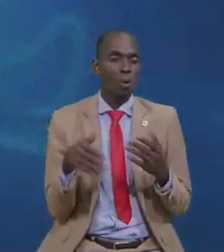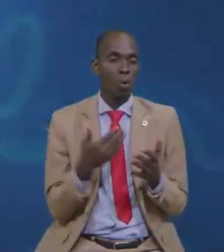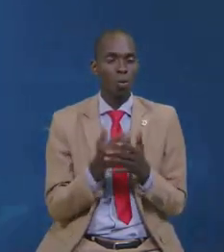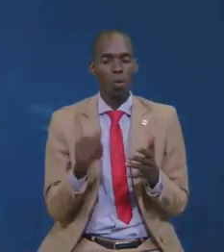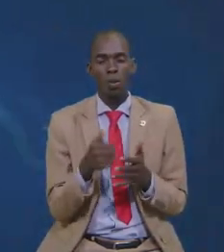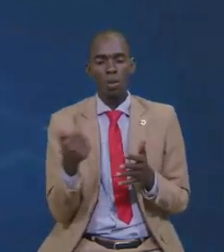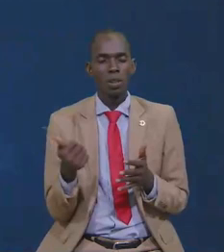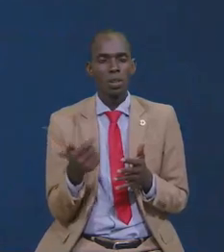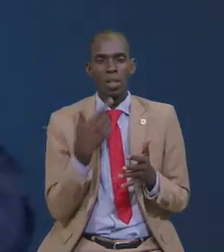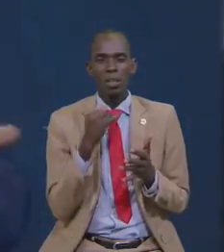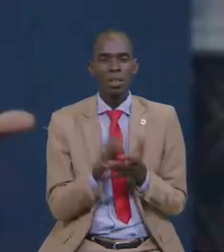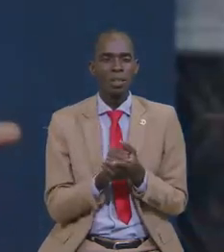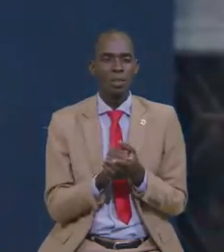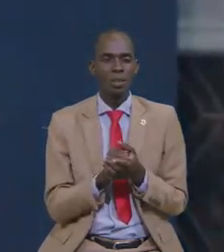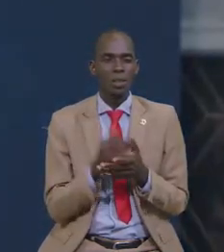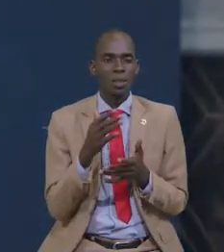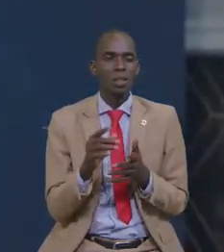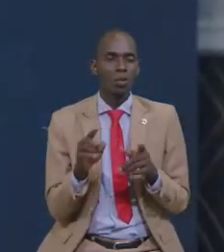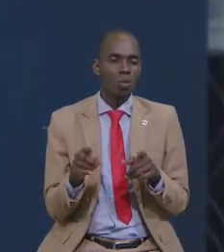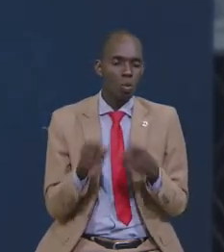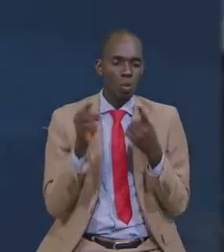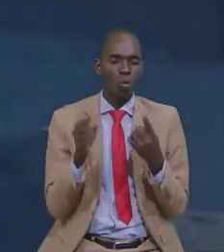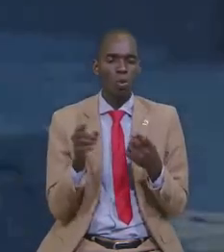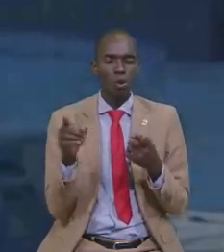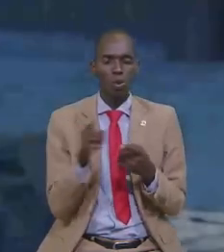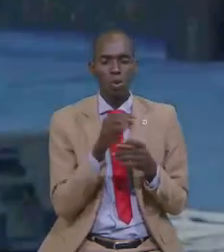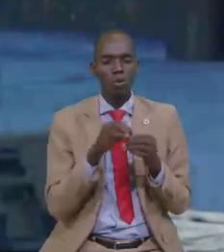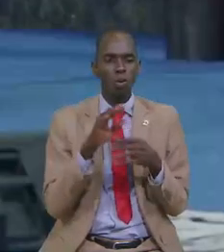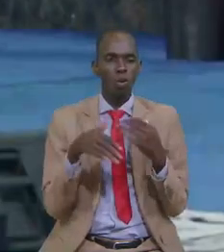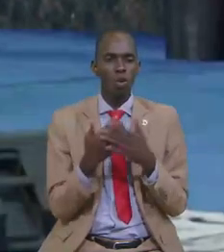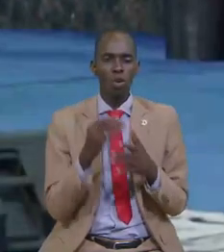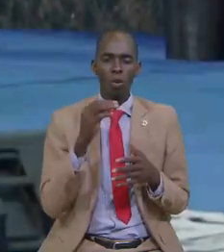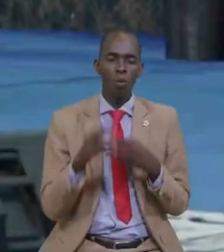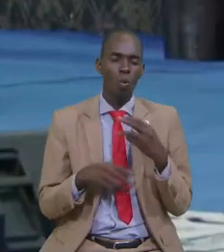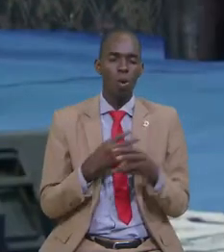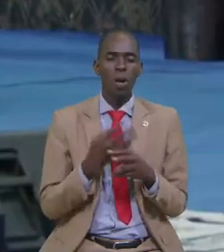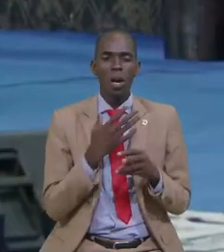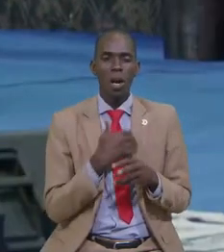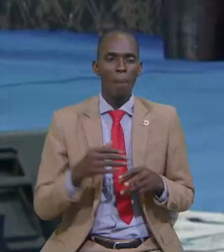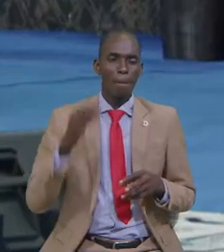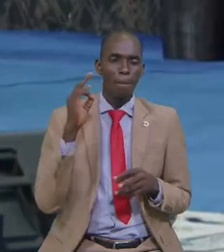15. Puis il leur dit aller par tout le monde et prêcher la bonne nouvelle à toute la création.